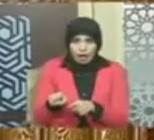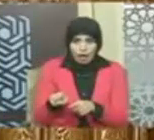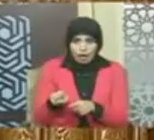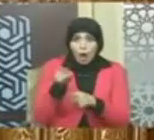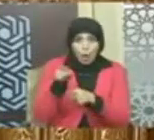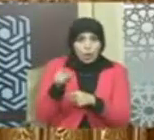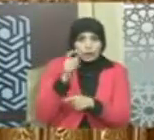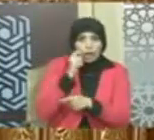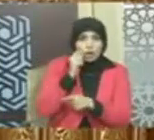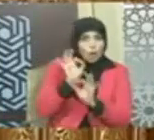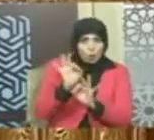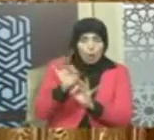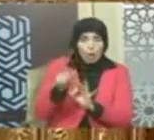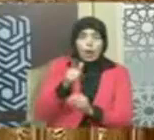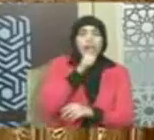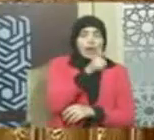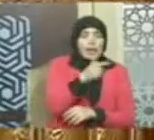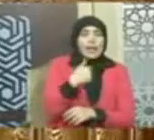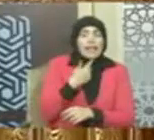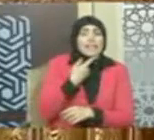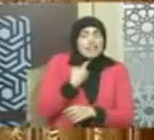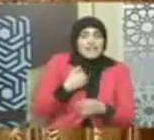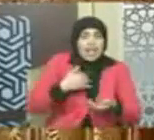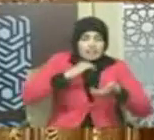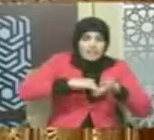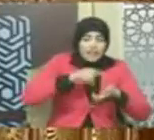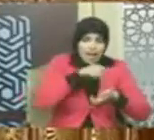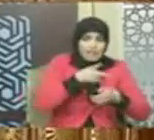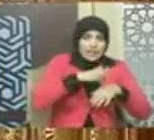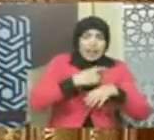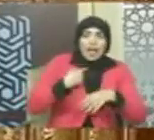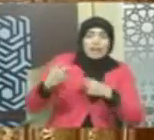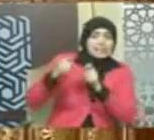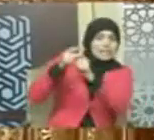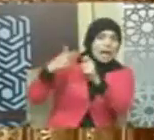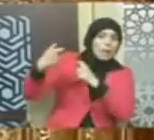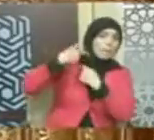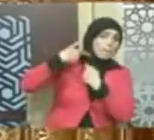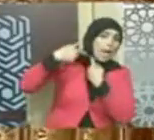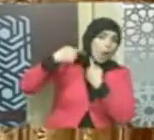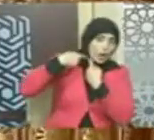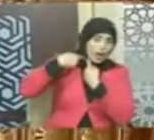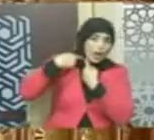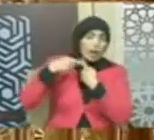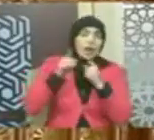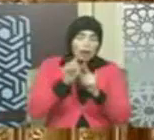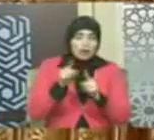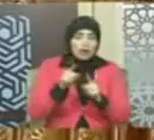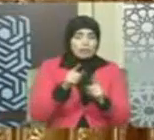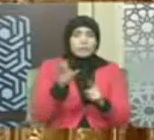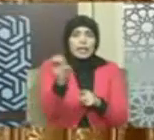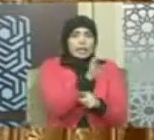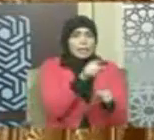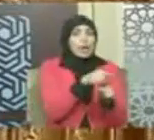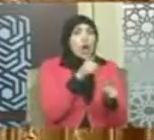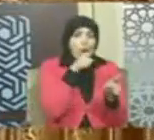أهذا هو الرجل الذي قال: بايعتك على أن أرمى بسهم هاهنا؟ قالوا: هو يا رسول